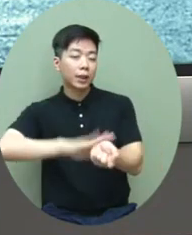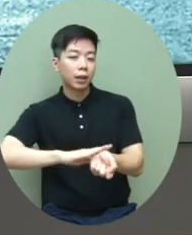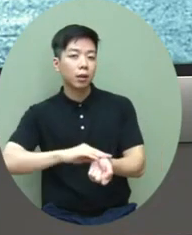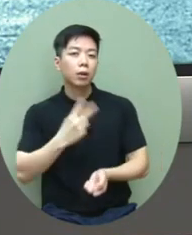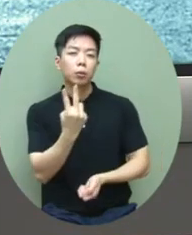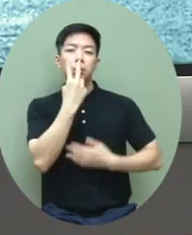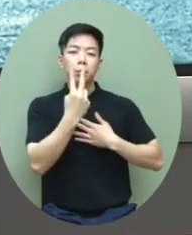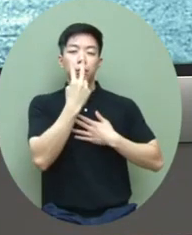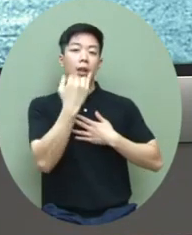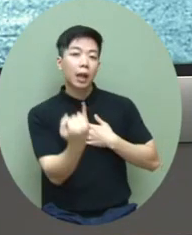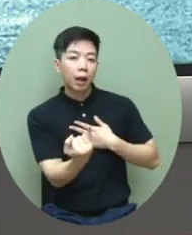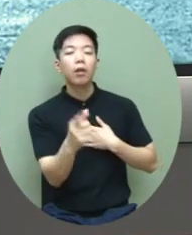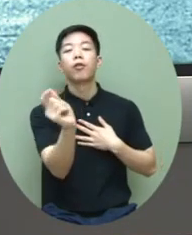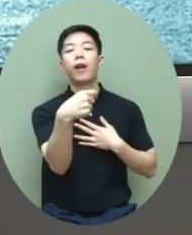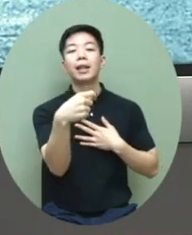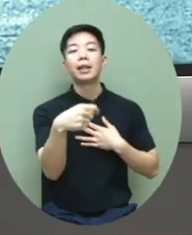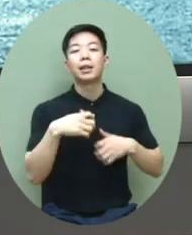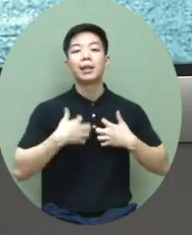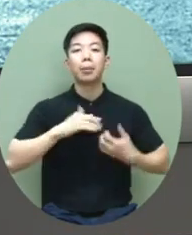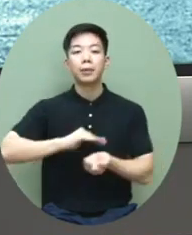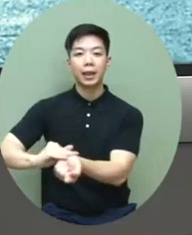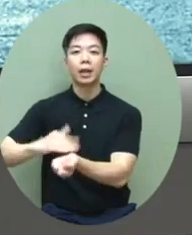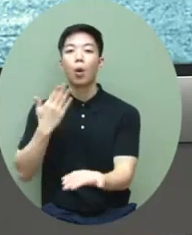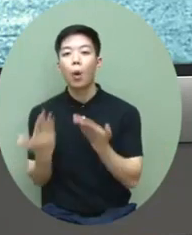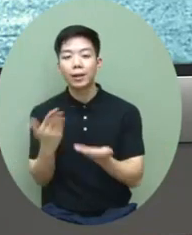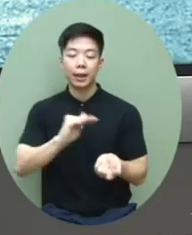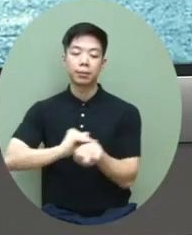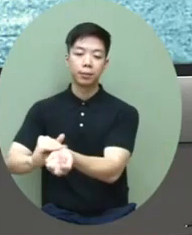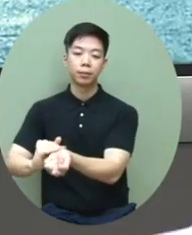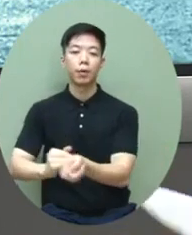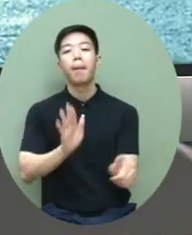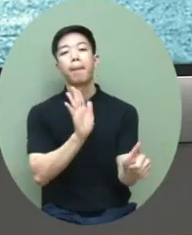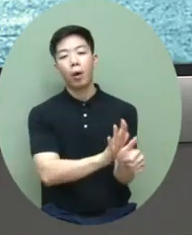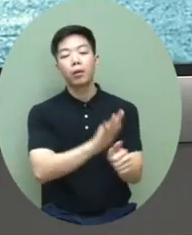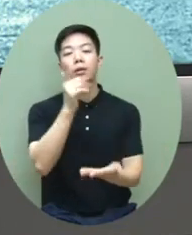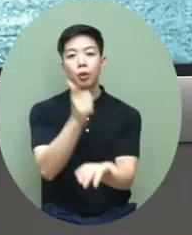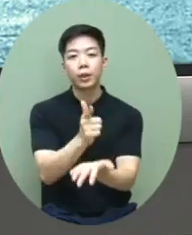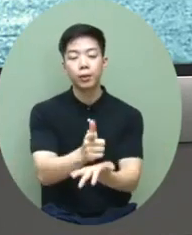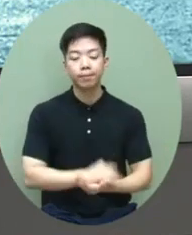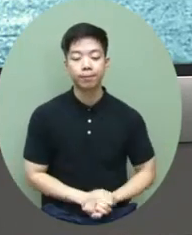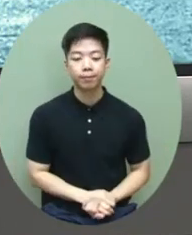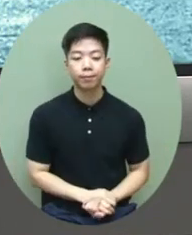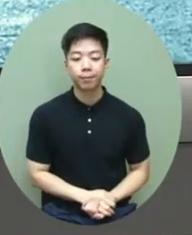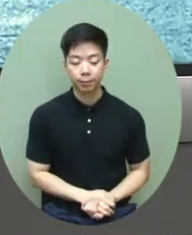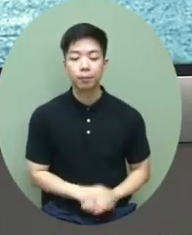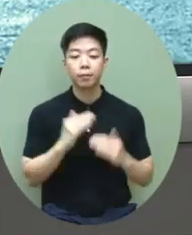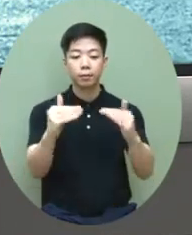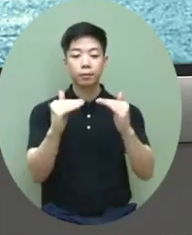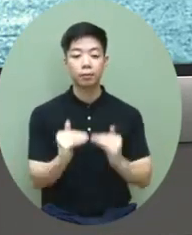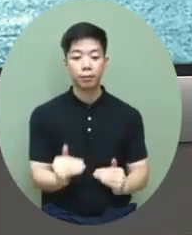睇醫生或者急症室嚇，去處理咗呢個問題。 好，另外那個